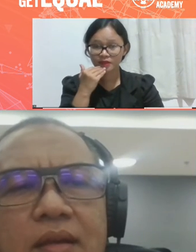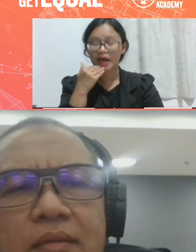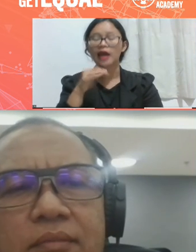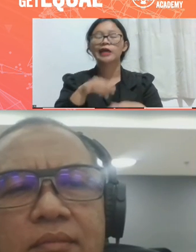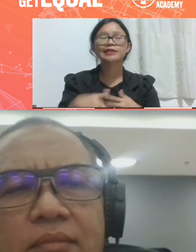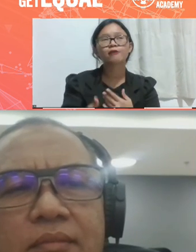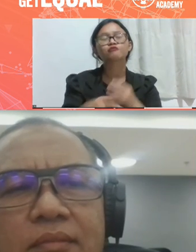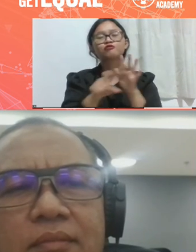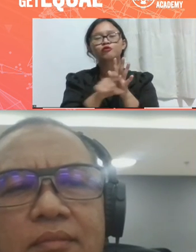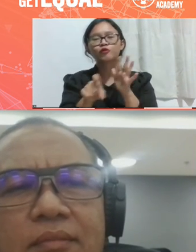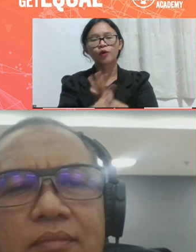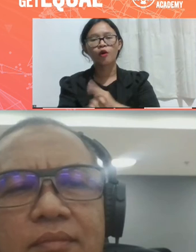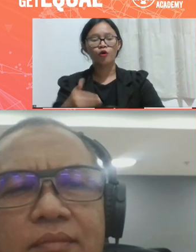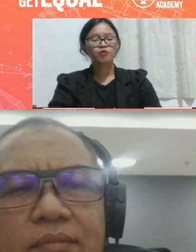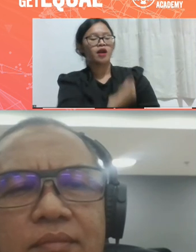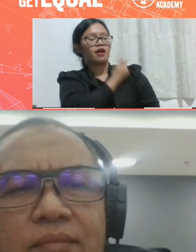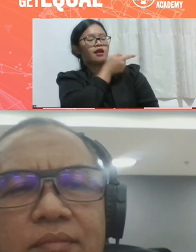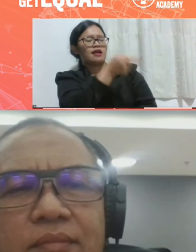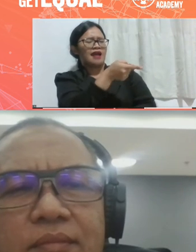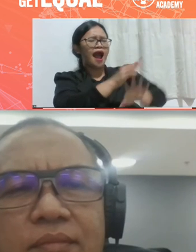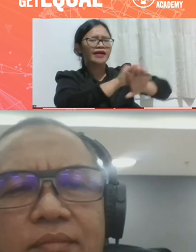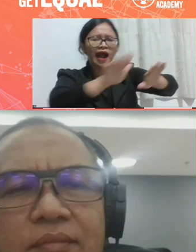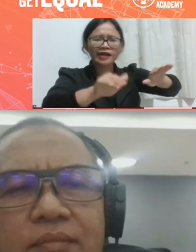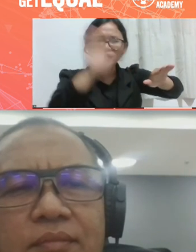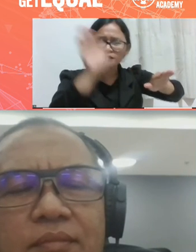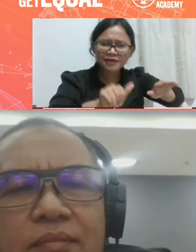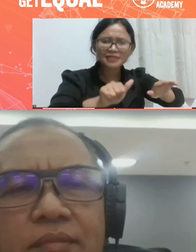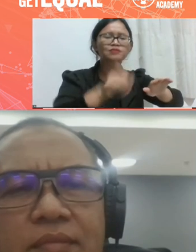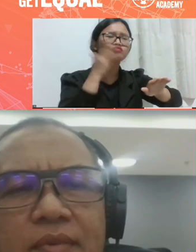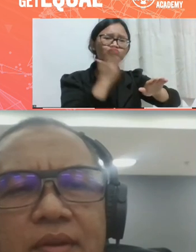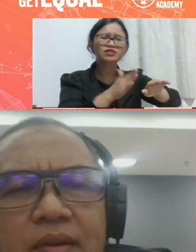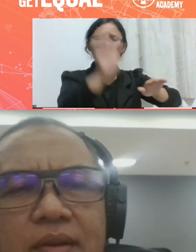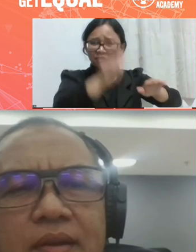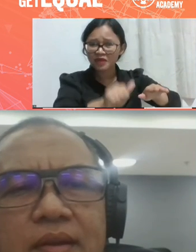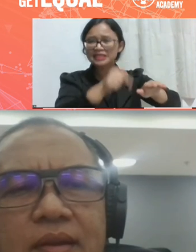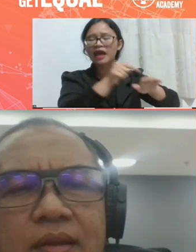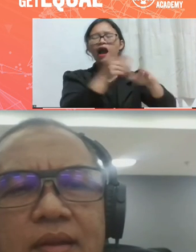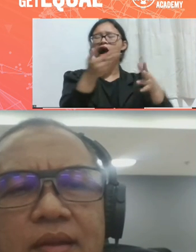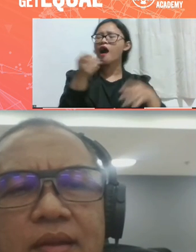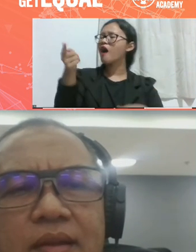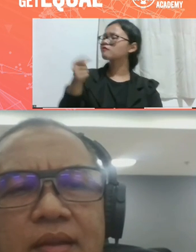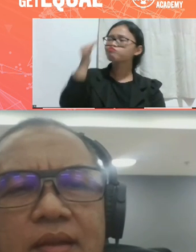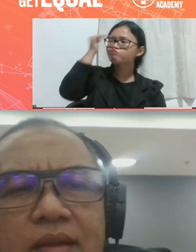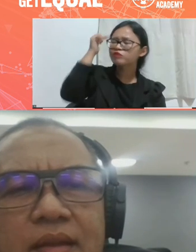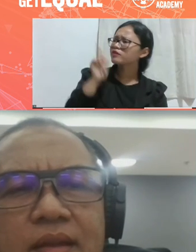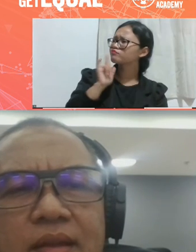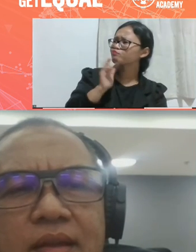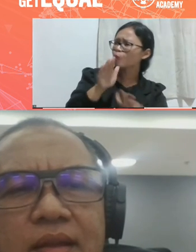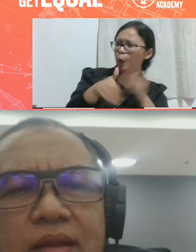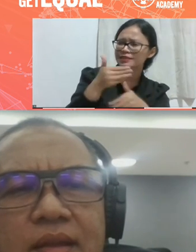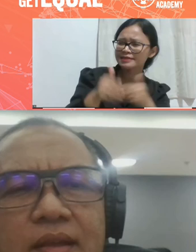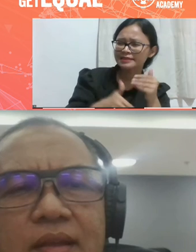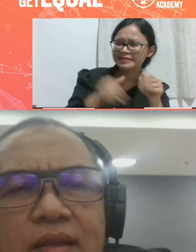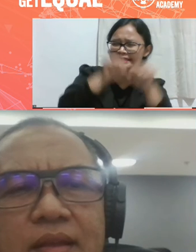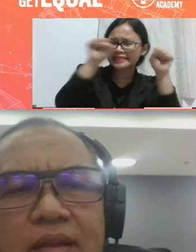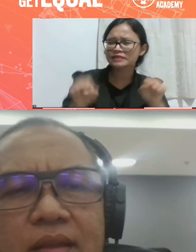itu relatif di usia anak gitu atau mungkin usia muda begitu Pak. Menurut Pak Utomo, apa ada langkah-langkah yang mungkin perlu teman-teman